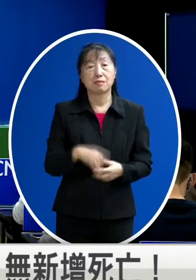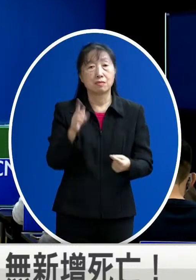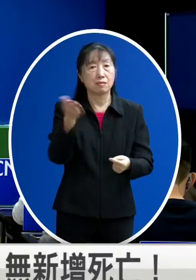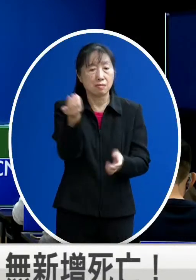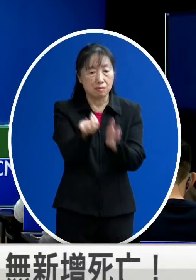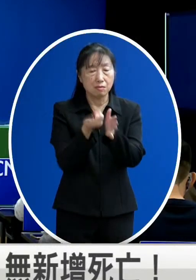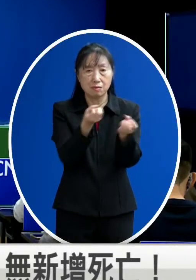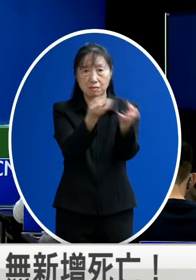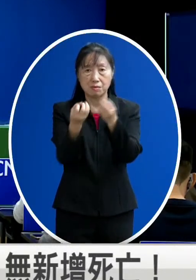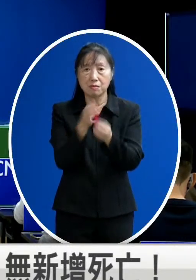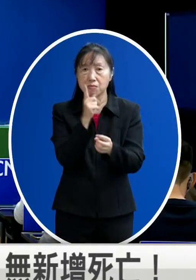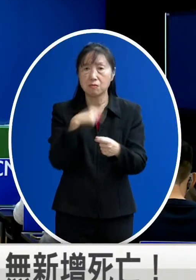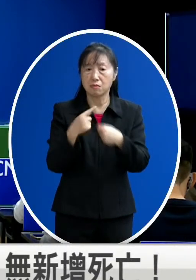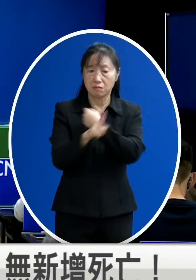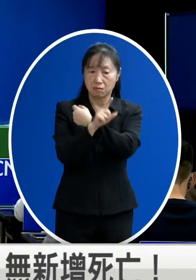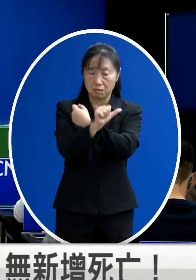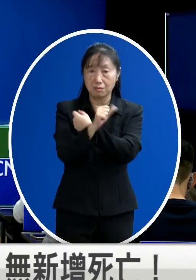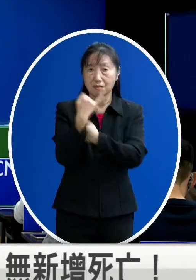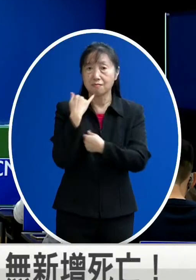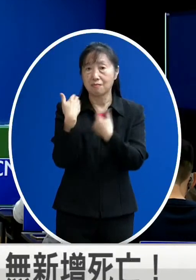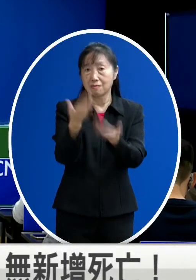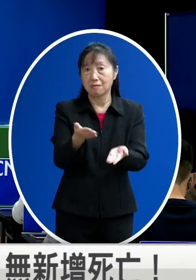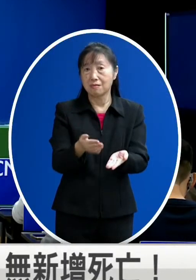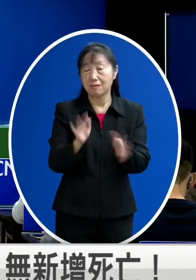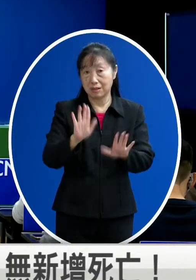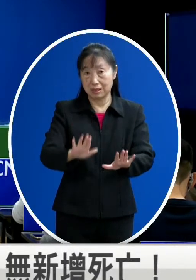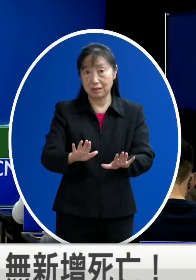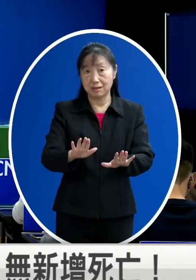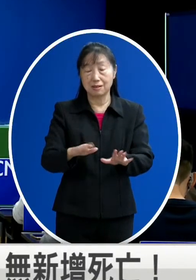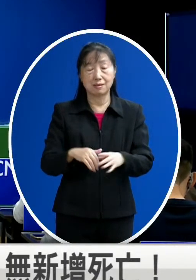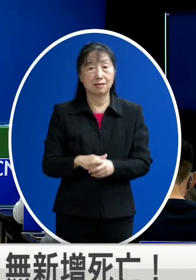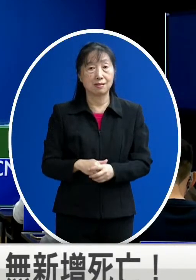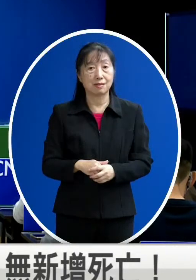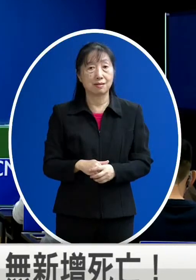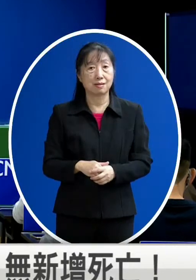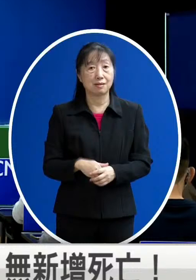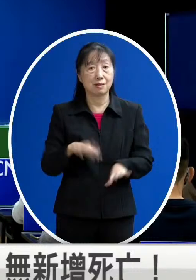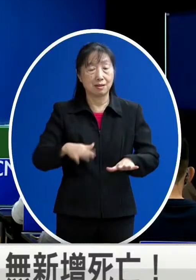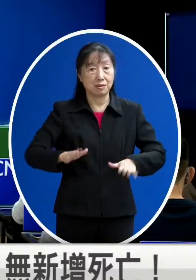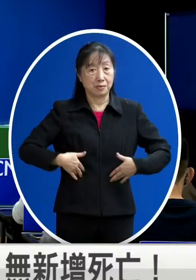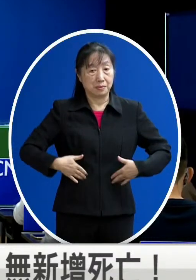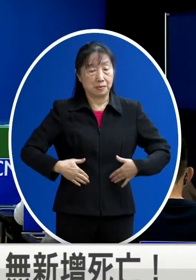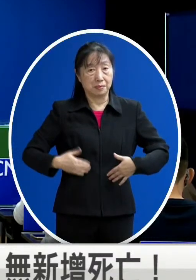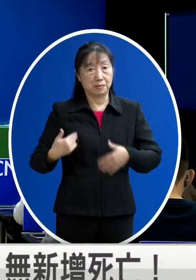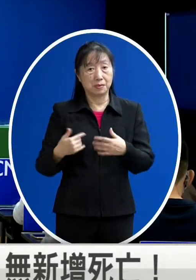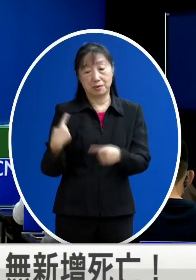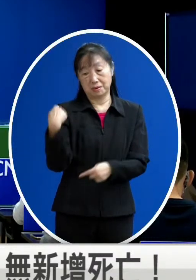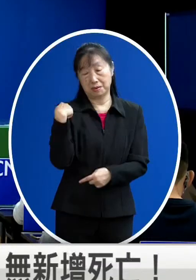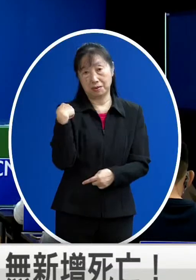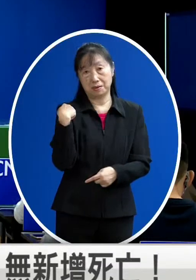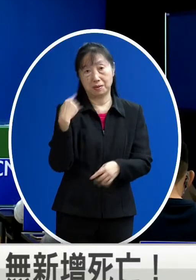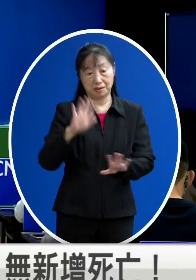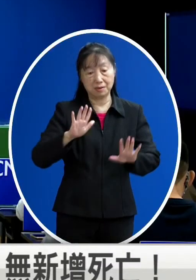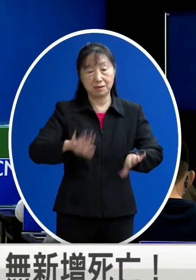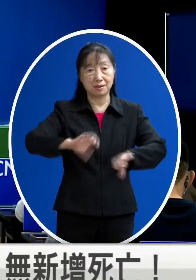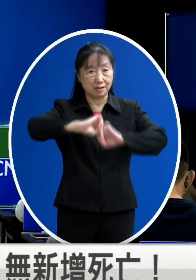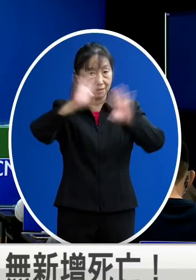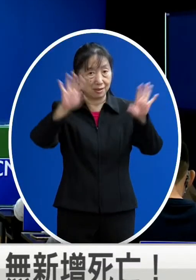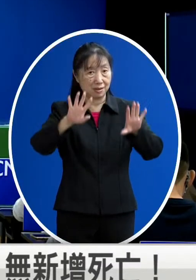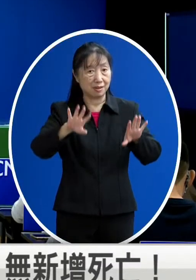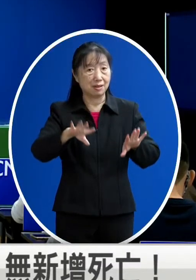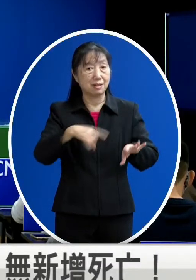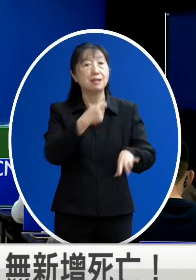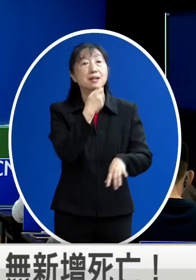讨论都是第15期的时候可能提供，那我们这次这么就是加紧脚步的，在昨天开今天开预约，明